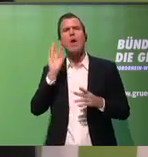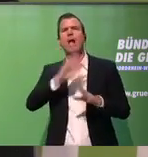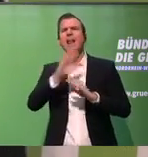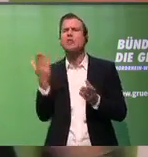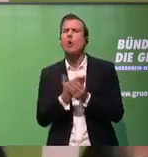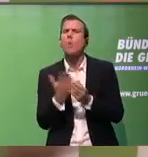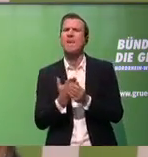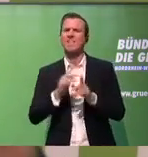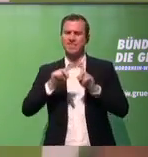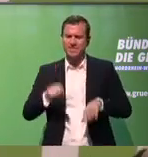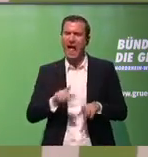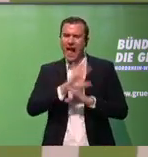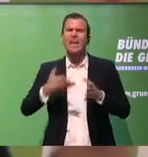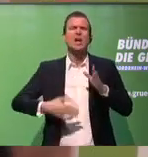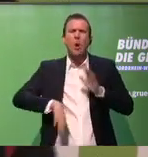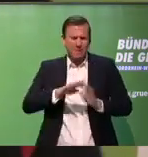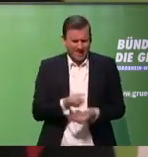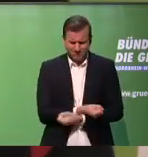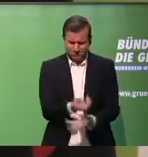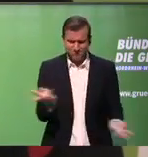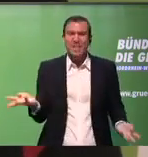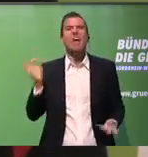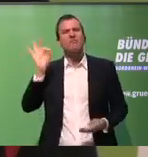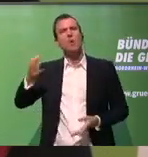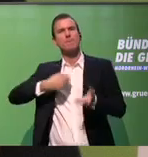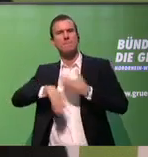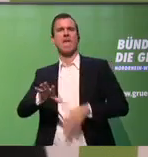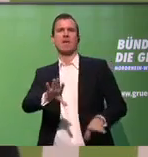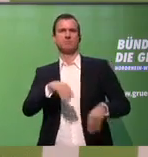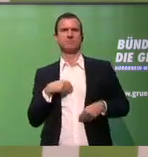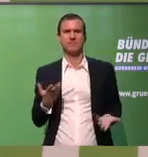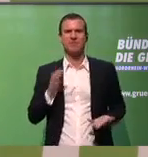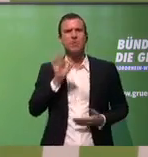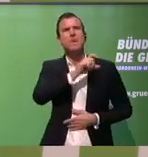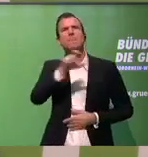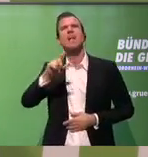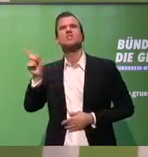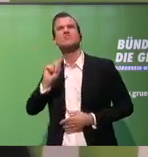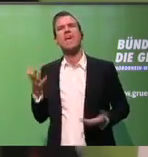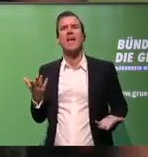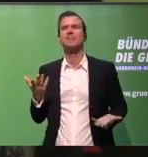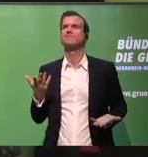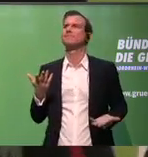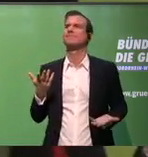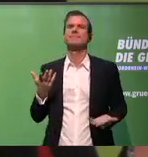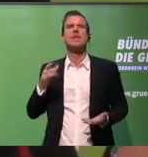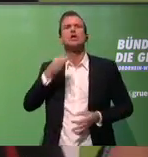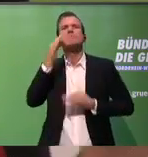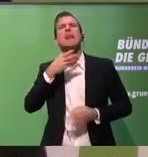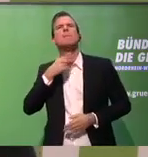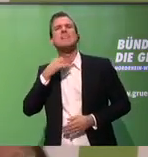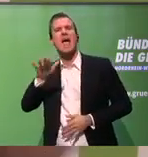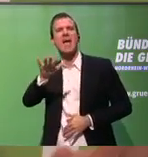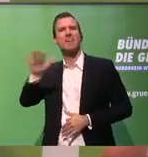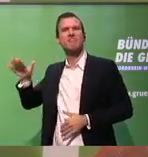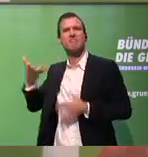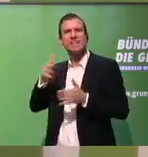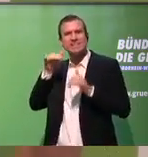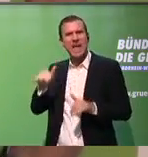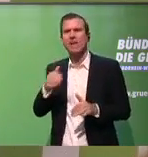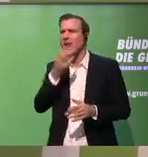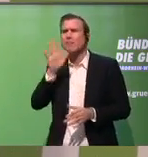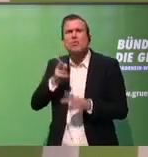das, alles, das komplette Spektrum zugänglicher wird für Menschen, die da eben ganz spezielle Bedürfnisse haben. Das sind ganz normale